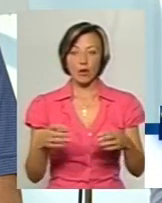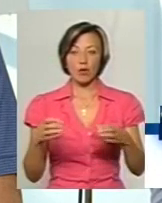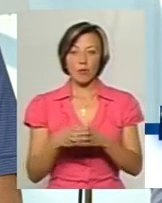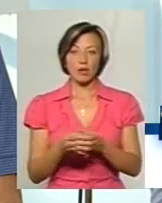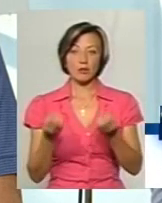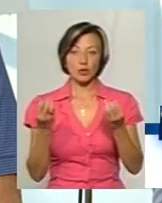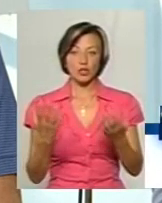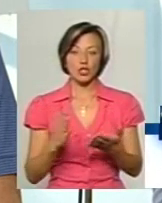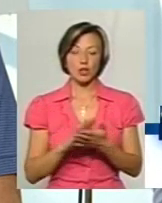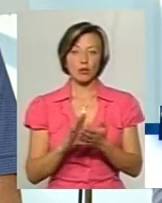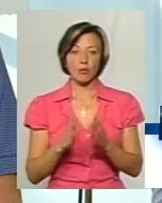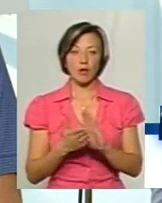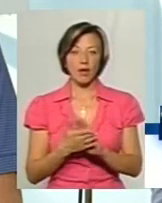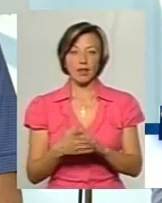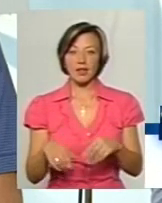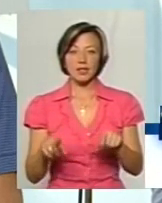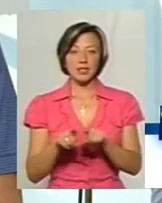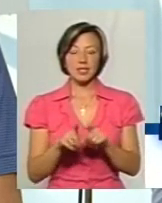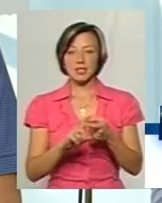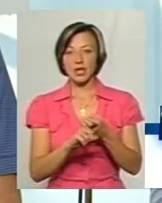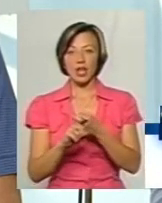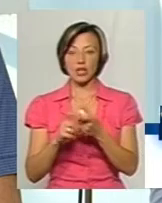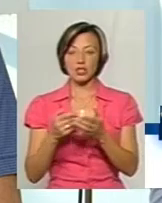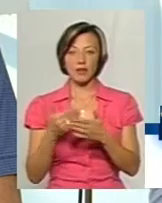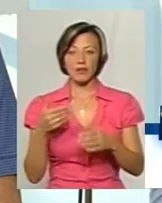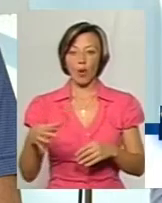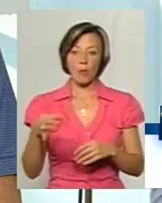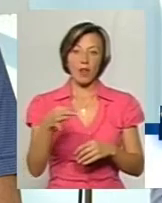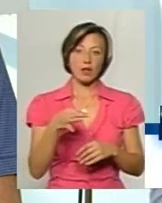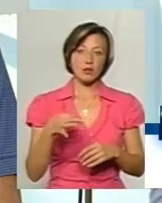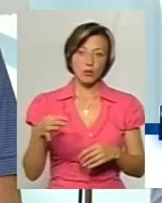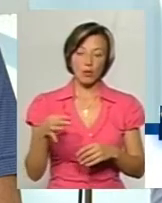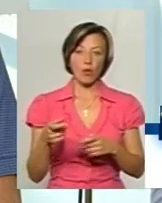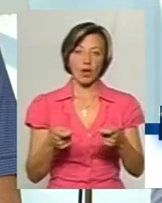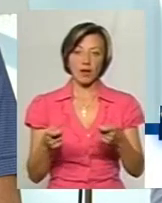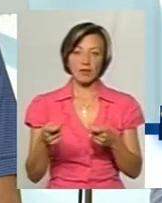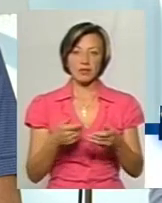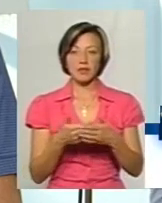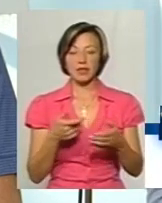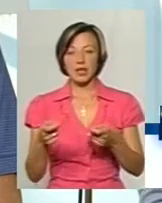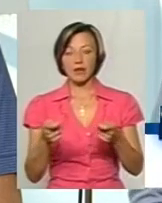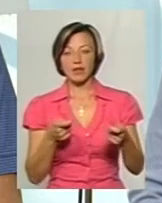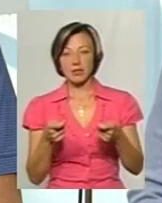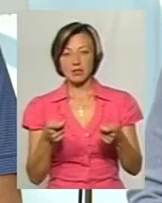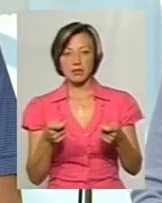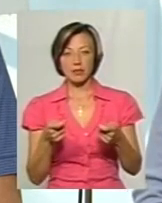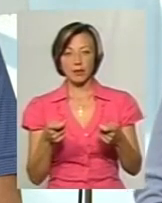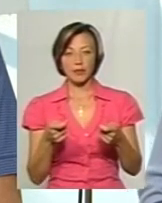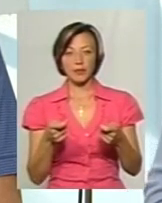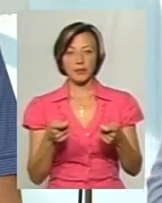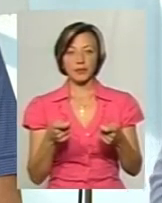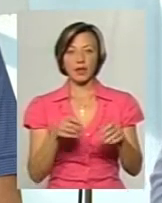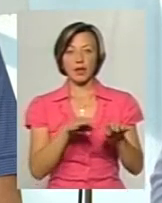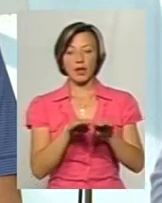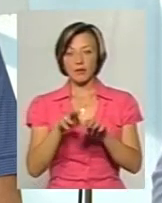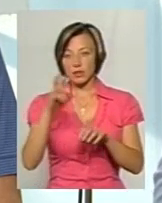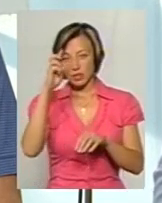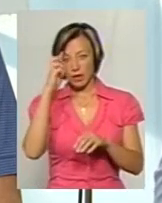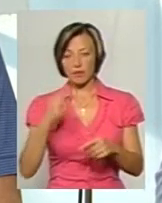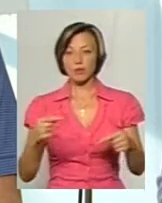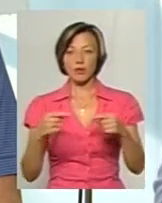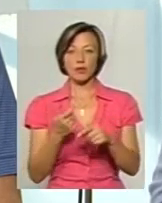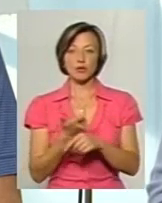простіше домовитись. Вона не настільки залежна від обласної керівництва, від керівництва на рівні держави. Відповідно,